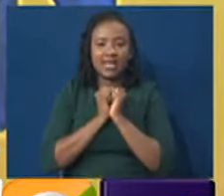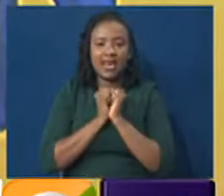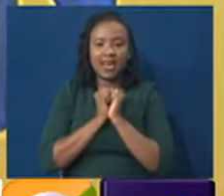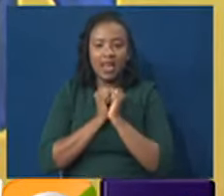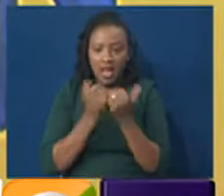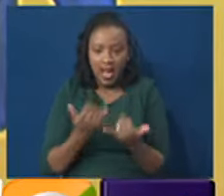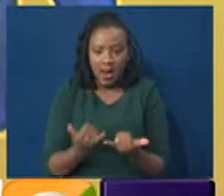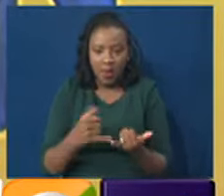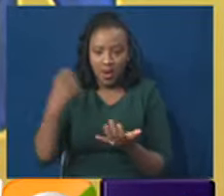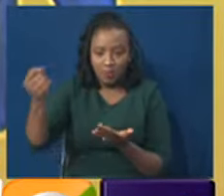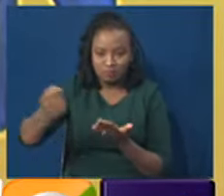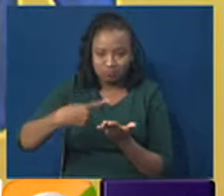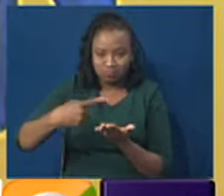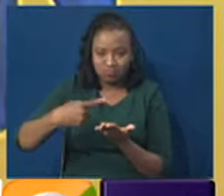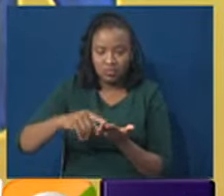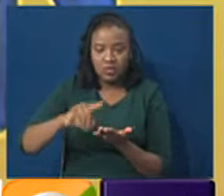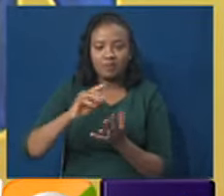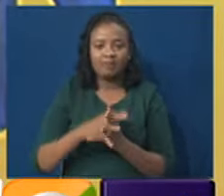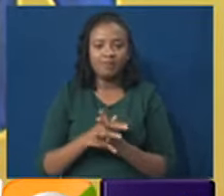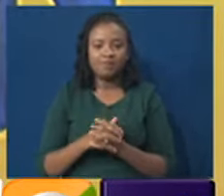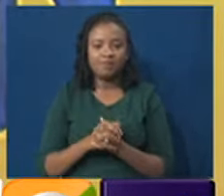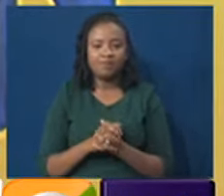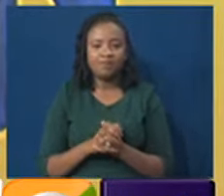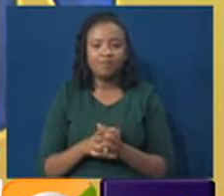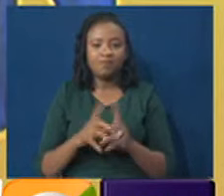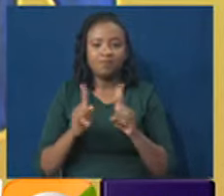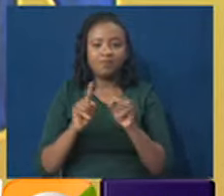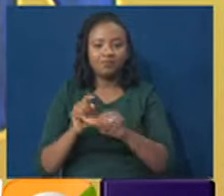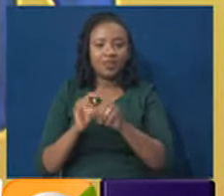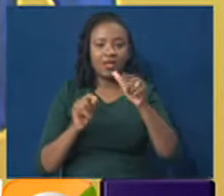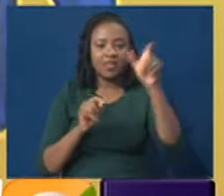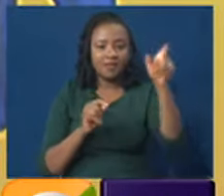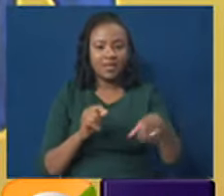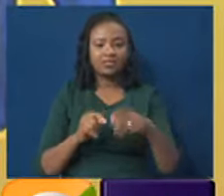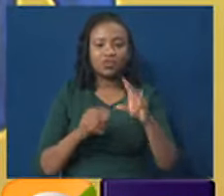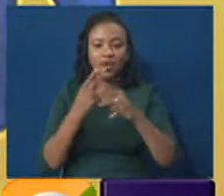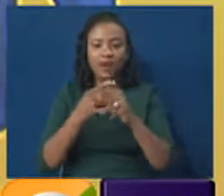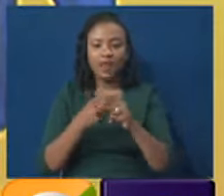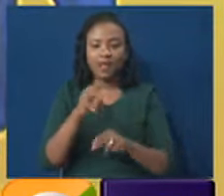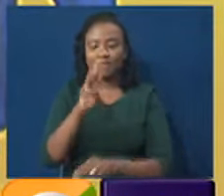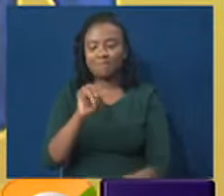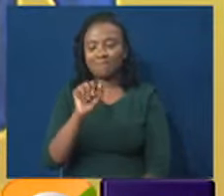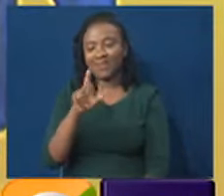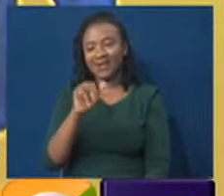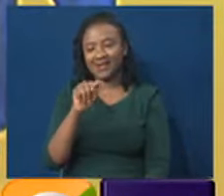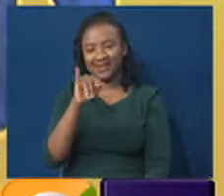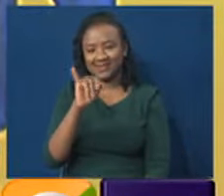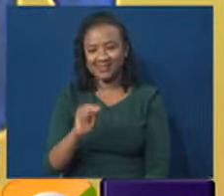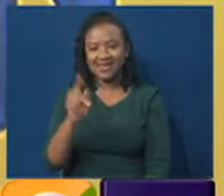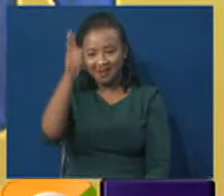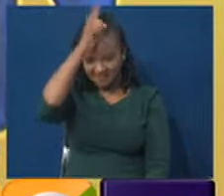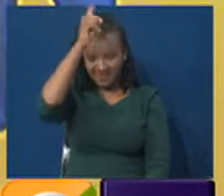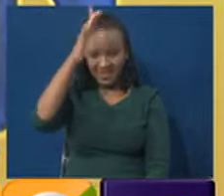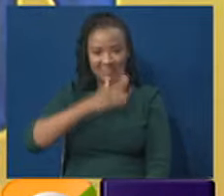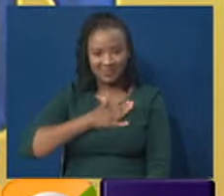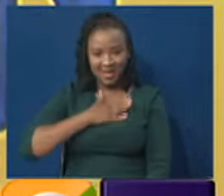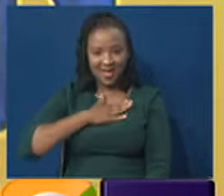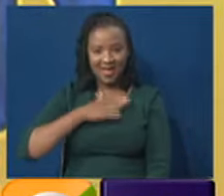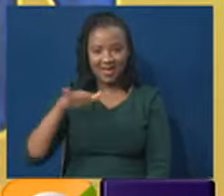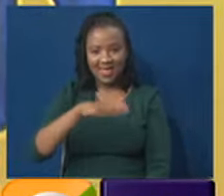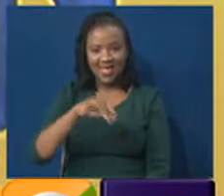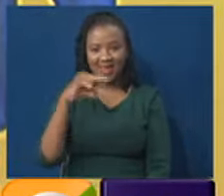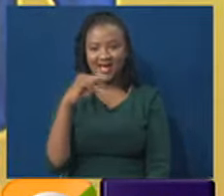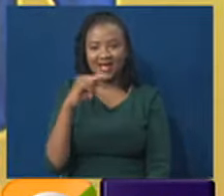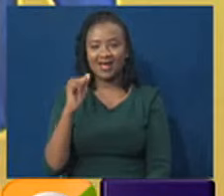Amenitumia risala kwa lita moja. Kuna jamaa anaitwa Martin Kinyita, akopo sehemu pale kwangu nyumbani Katundu. Na amesema